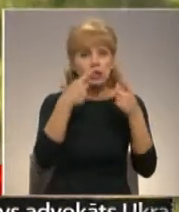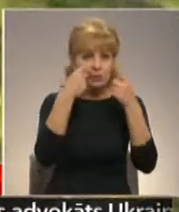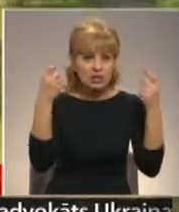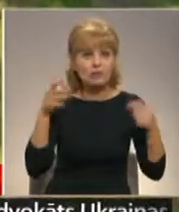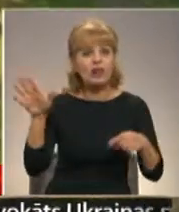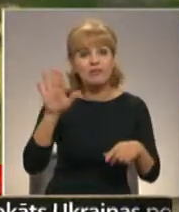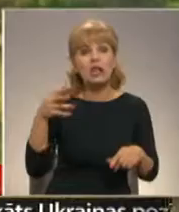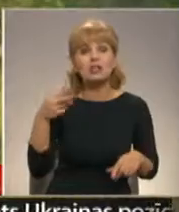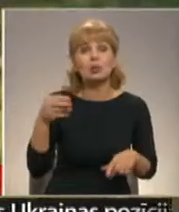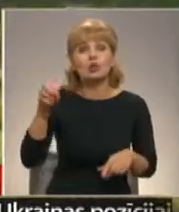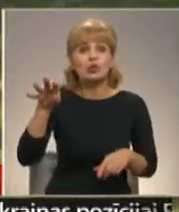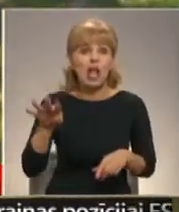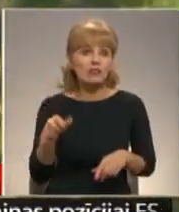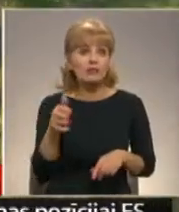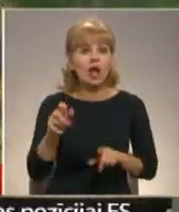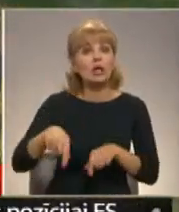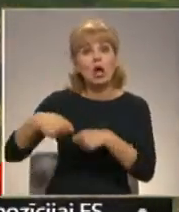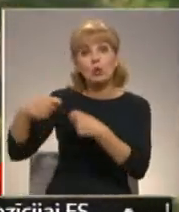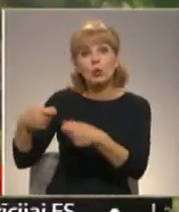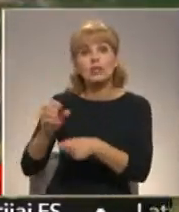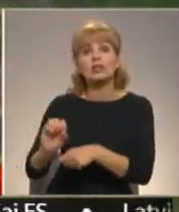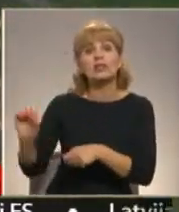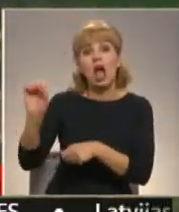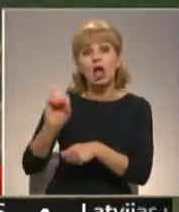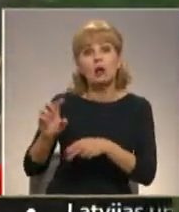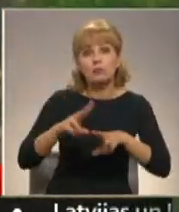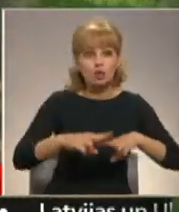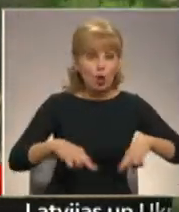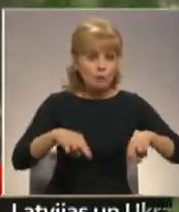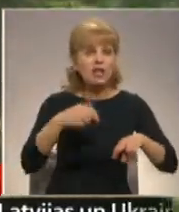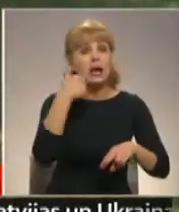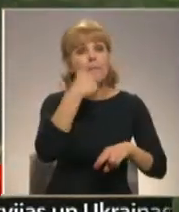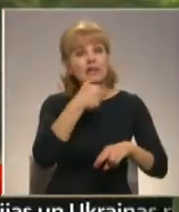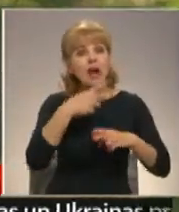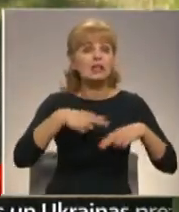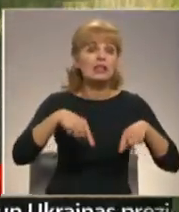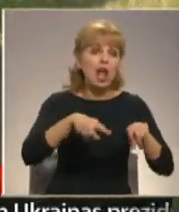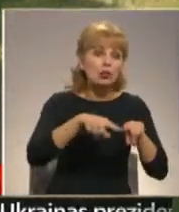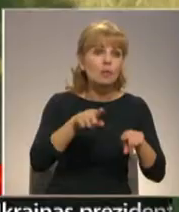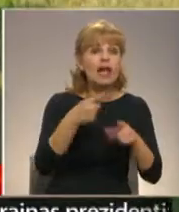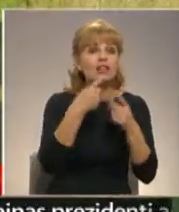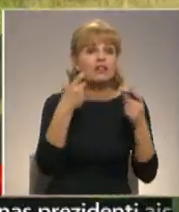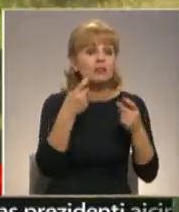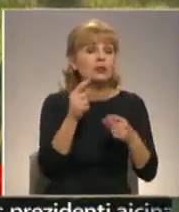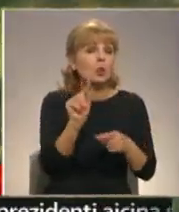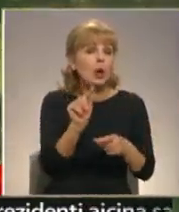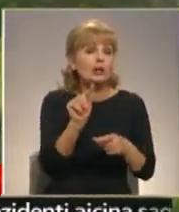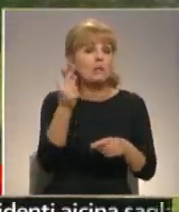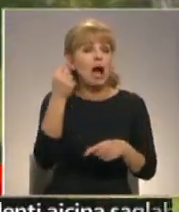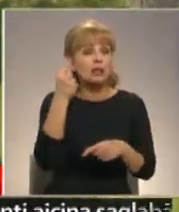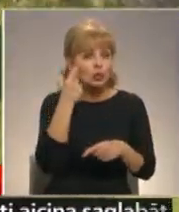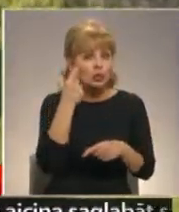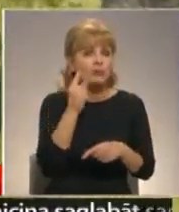valsts 2019. gadā nodos Eiropas komisijai. Šobrīd par privātām teritorijām šāda informācija pieejama ļoti maz, un